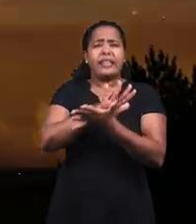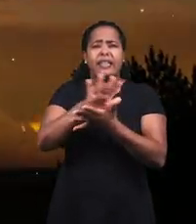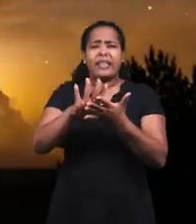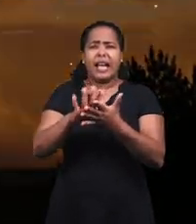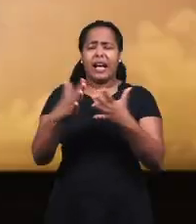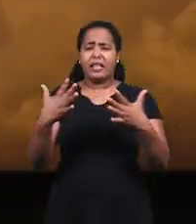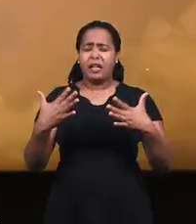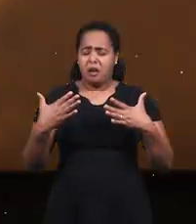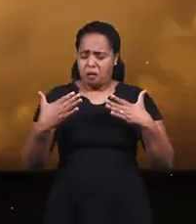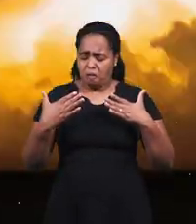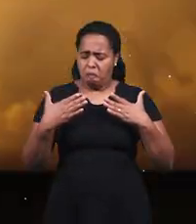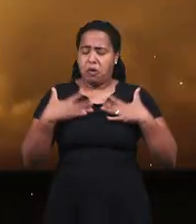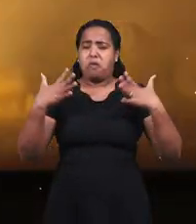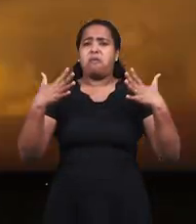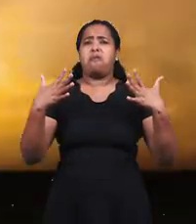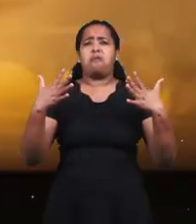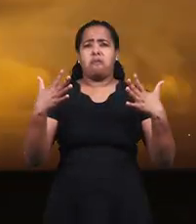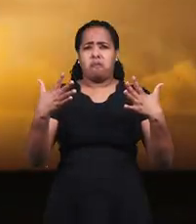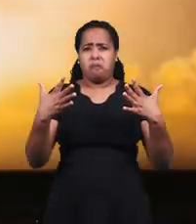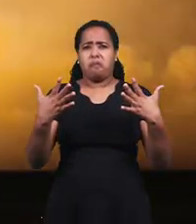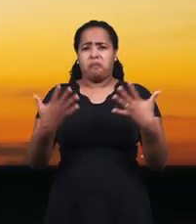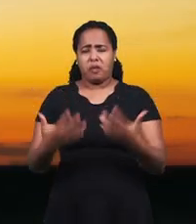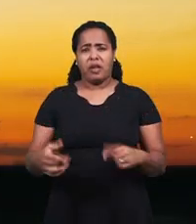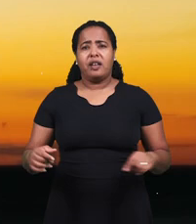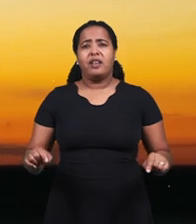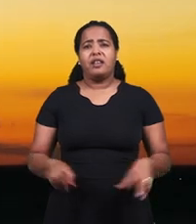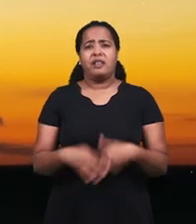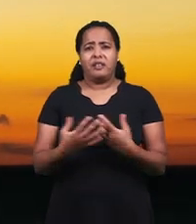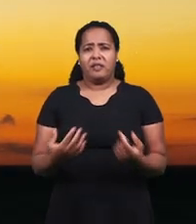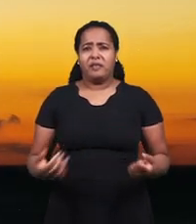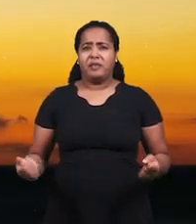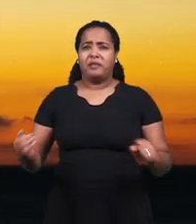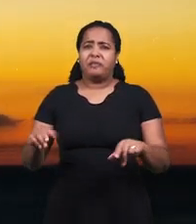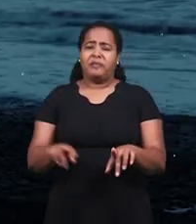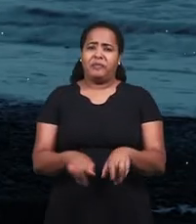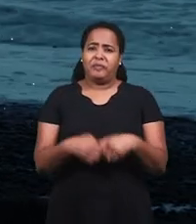когда Христос защищает нас.